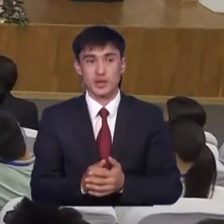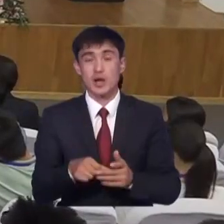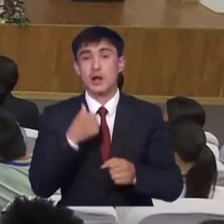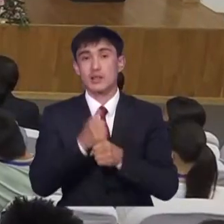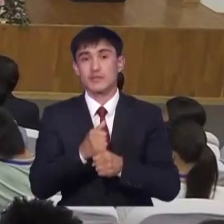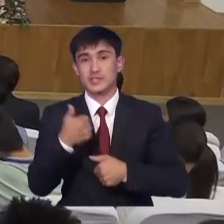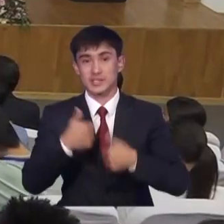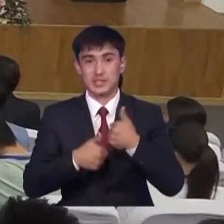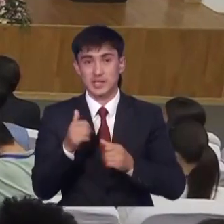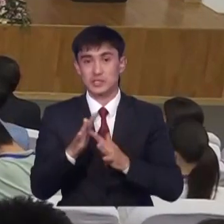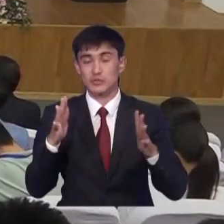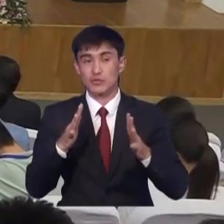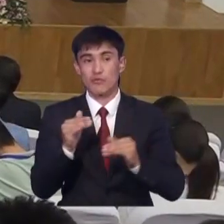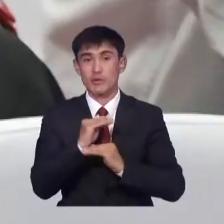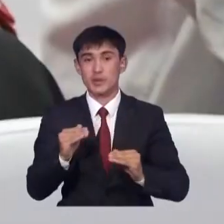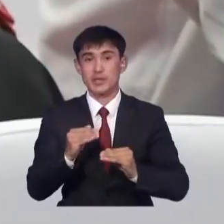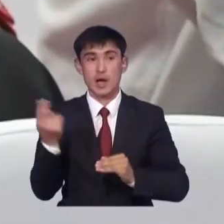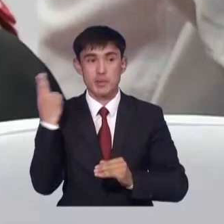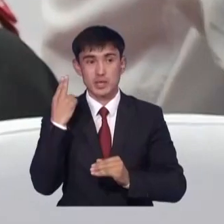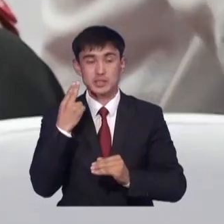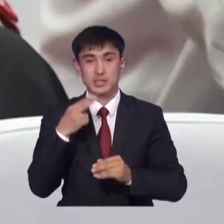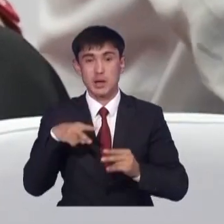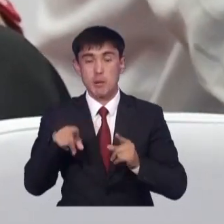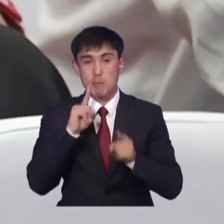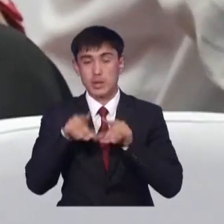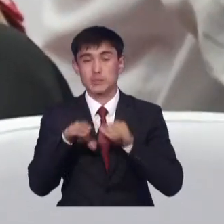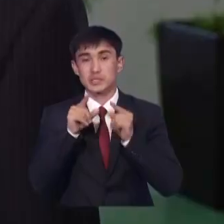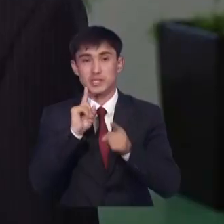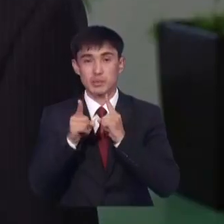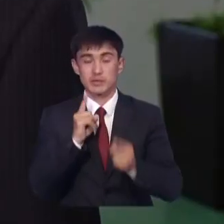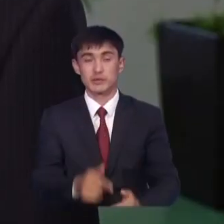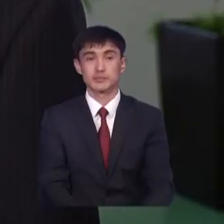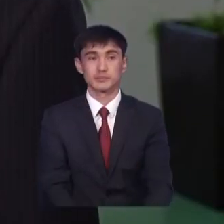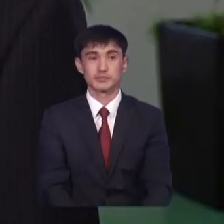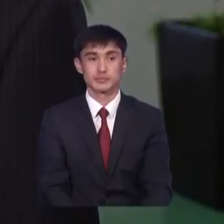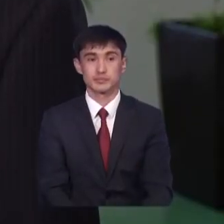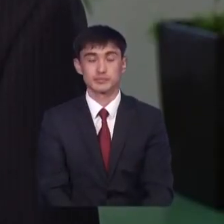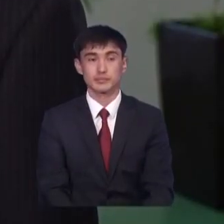Основное состязание развернулось в формате американских парламентских дебатов.